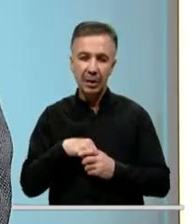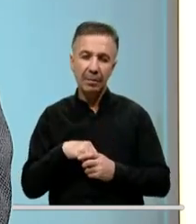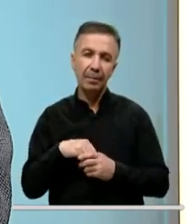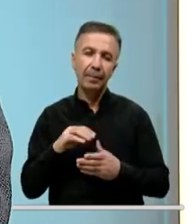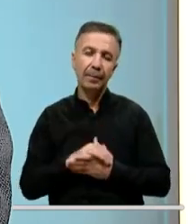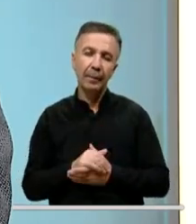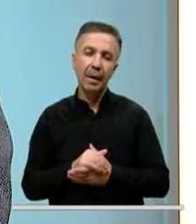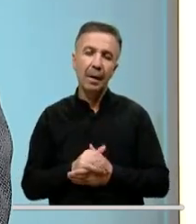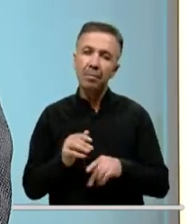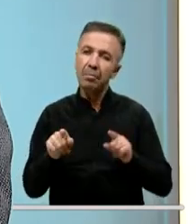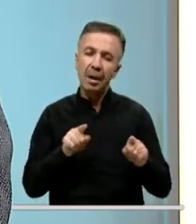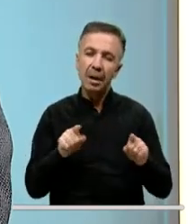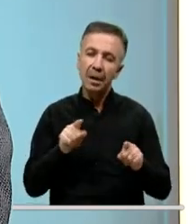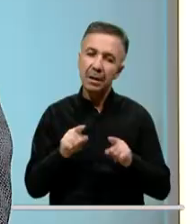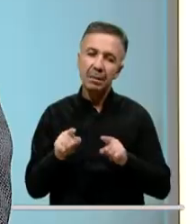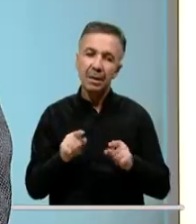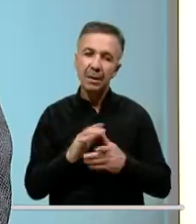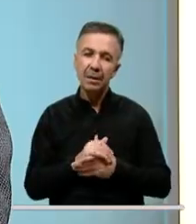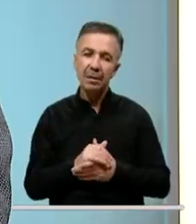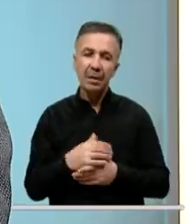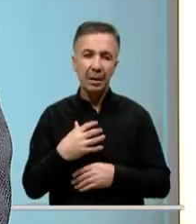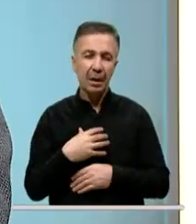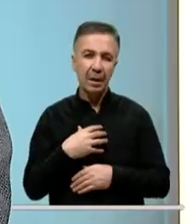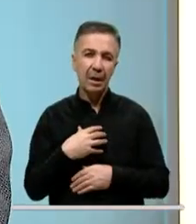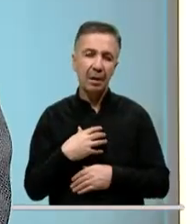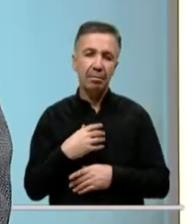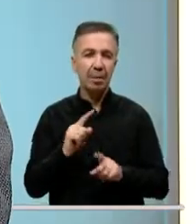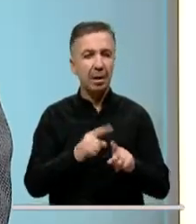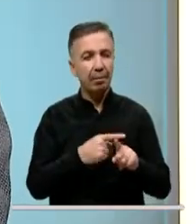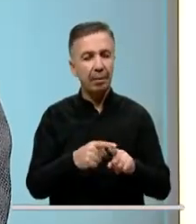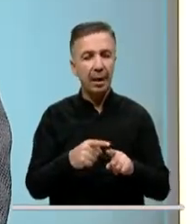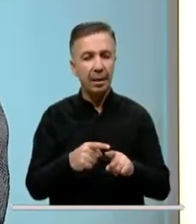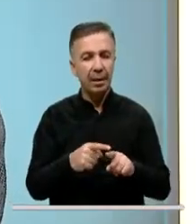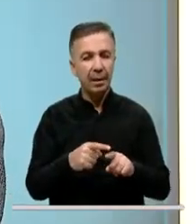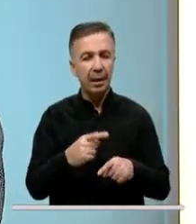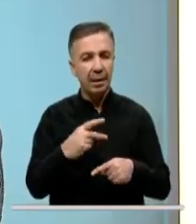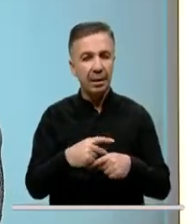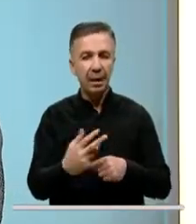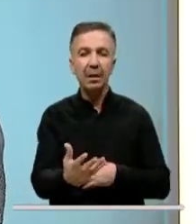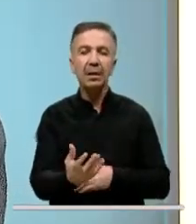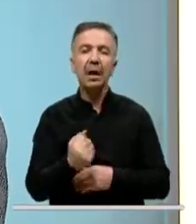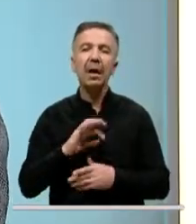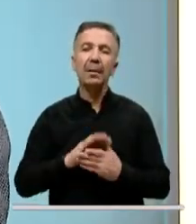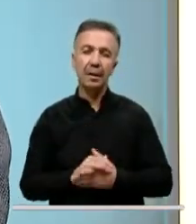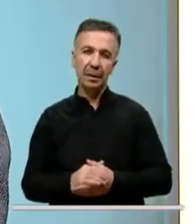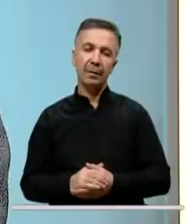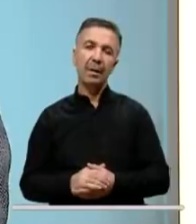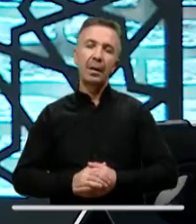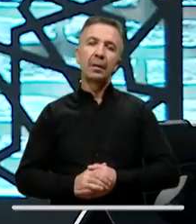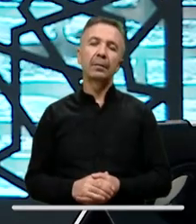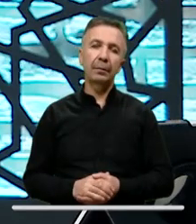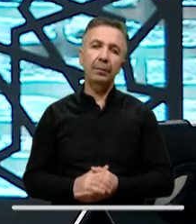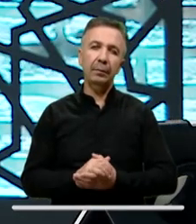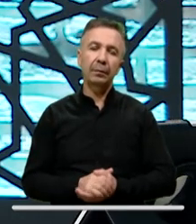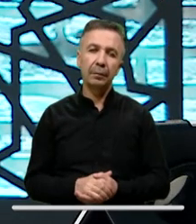sıfatıyla herhangi bir şekilde oradan kendilerine de bir pay alamazlar. Eyvallah. Bunu da altını çizmiş olalım.